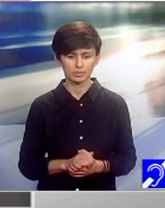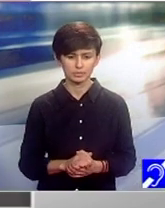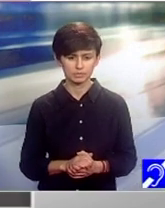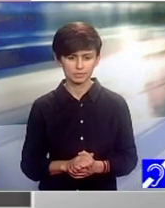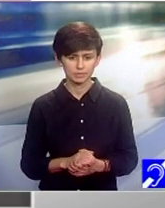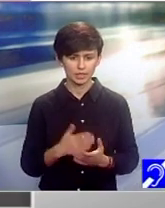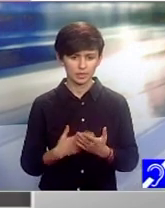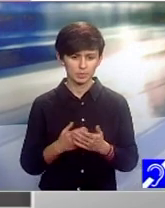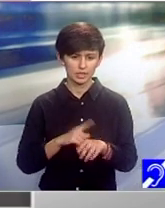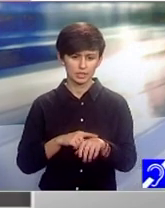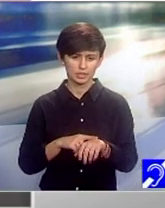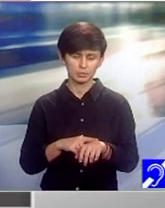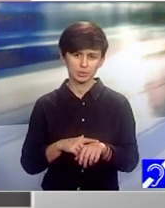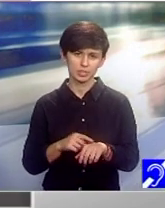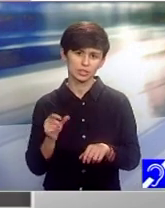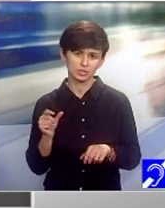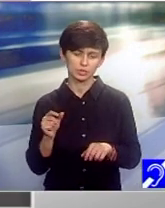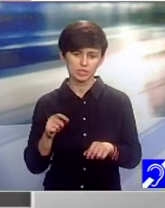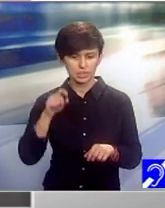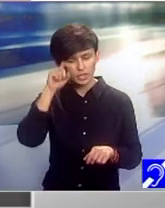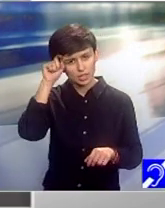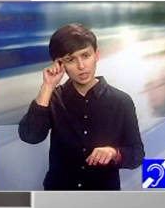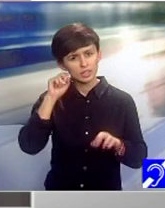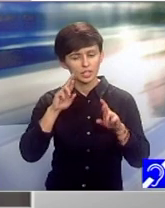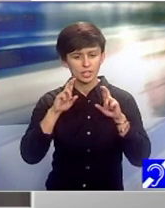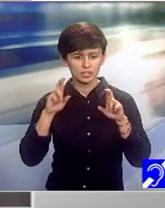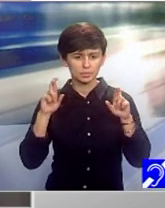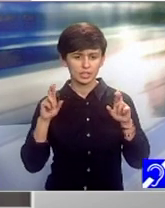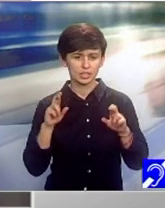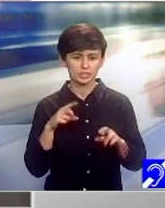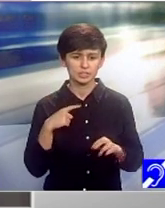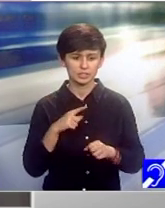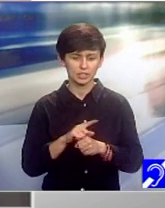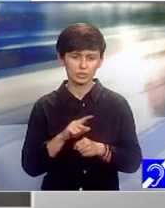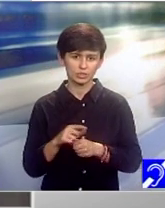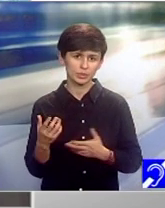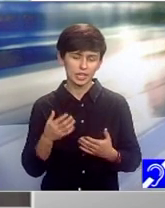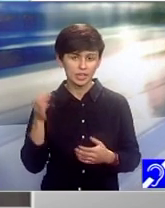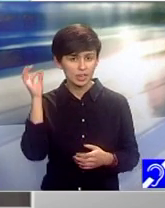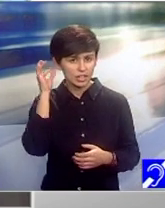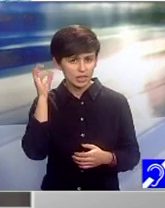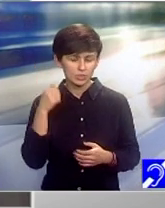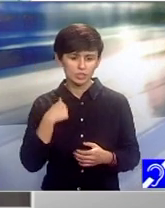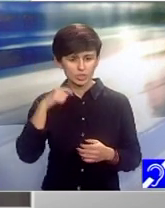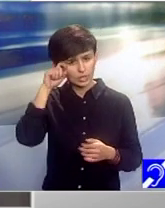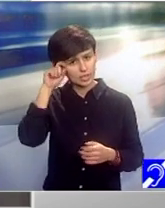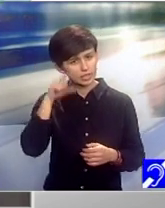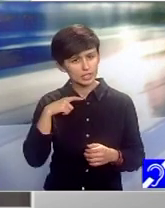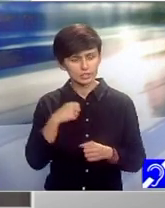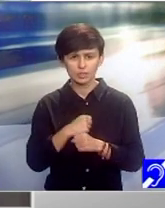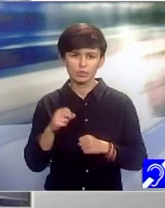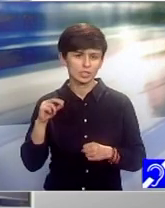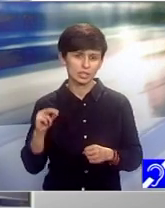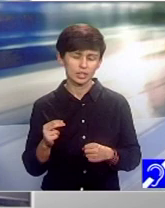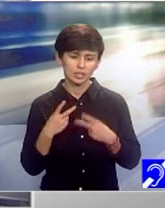încredere, speranță, da. Sunt lucruri pe care le aud în, da. În limbajul tău și cred că e deosebit de important să le audă și cei care ne urmăresc